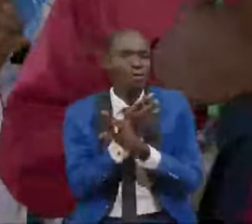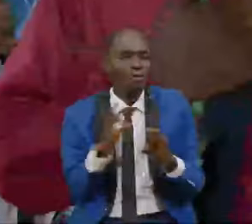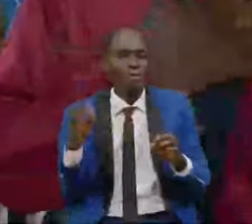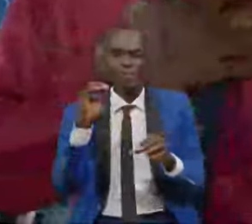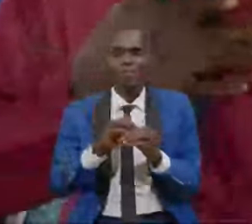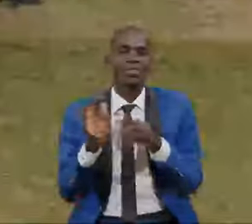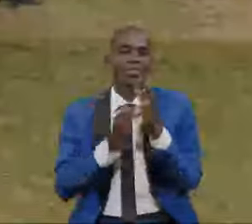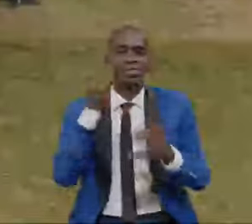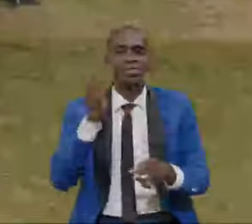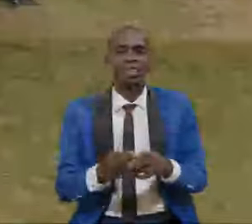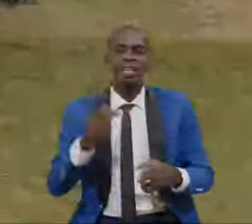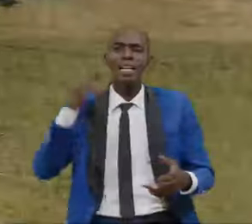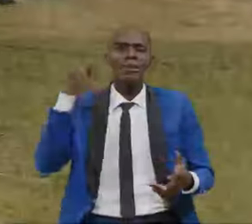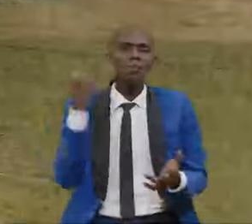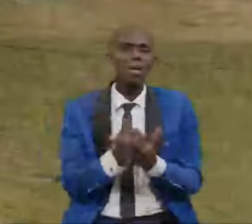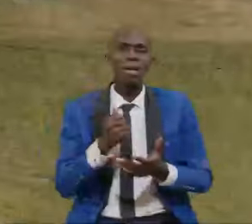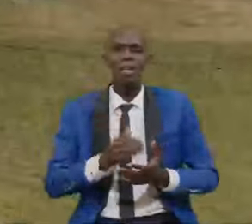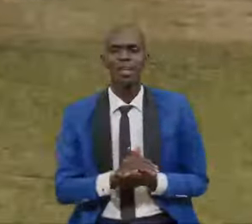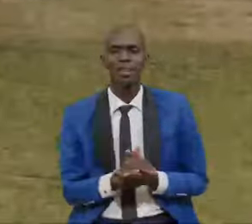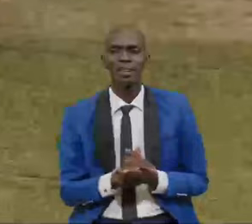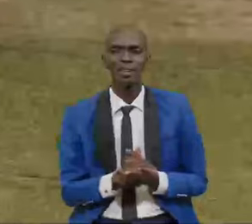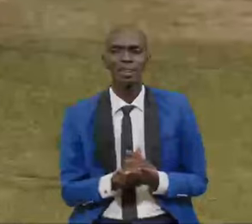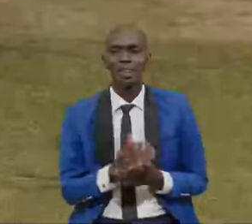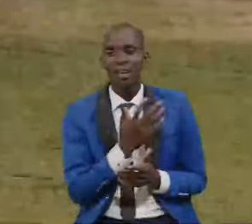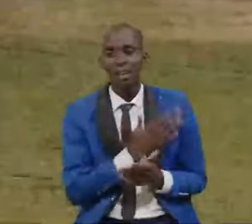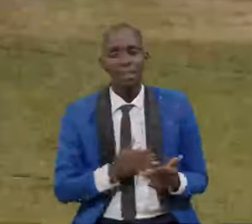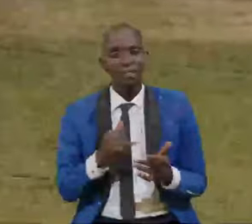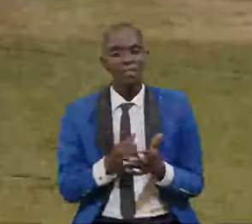Oh, tu es libre au nom de Jésus.